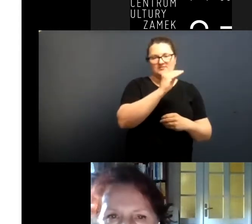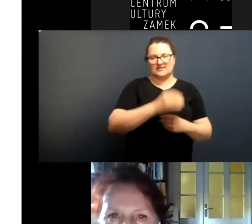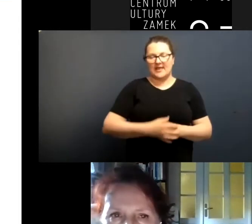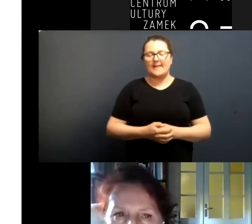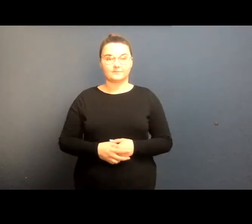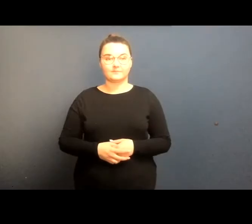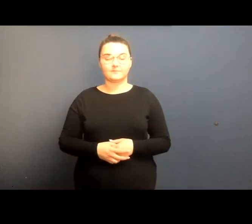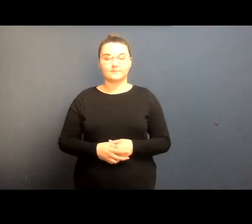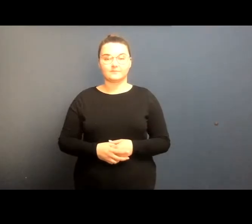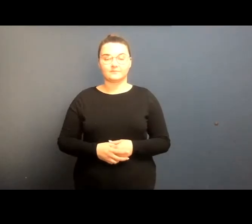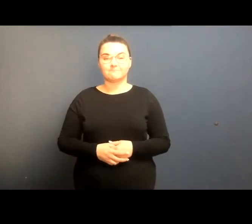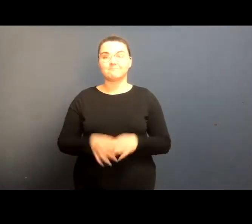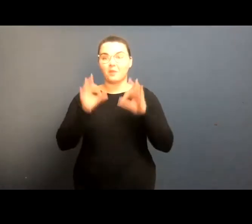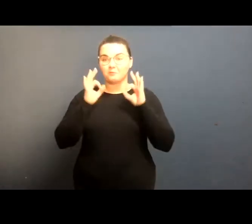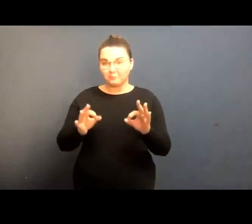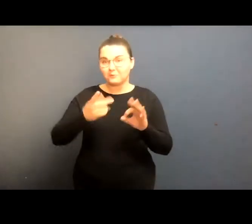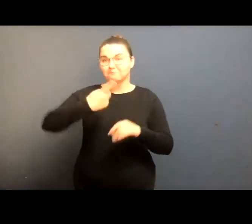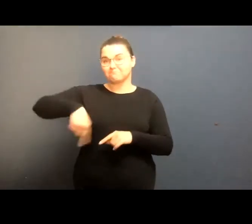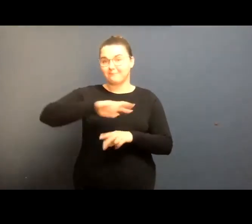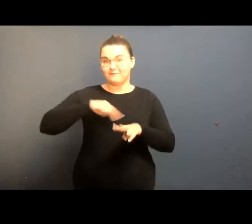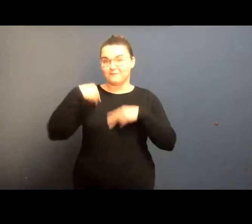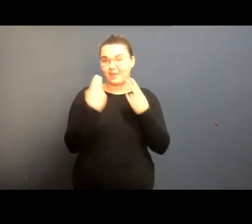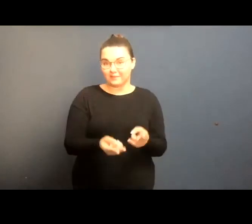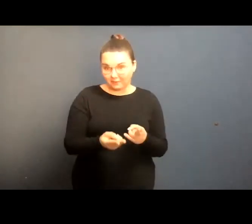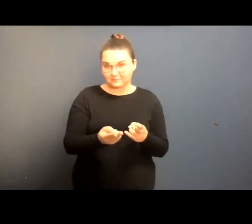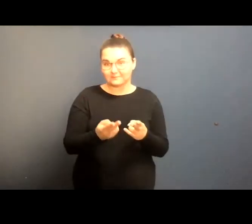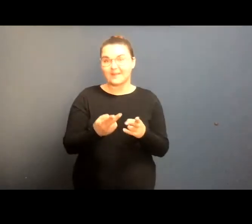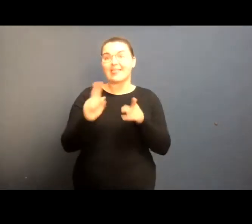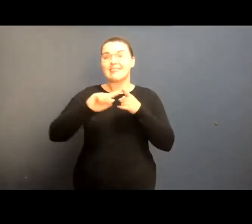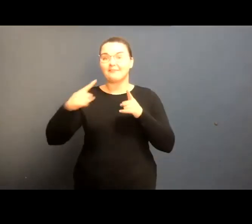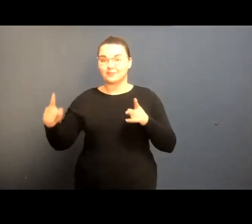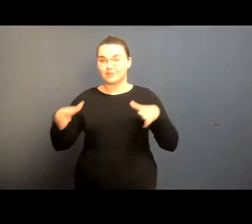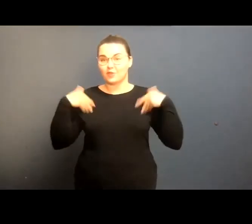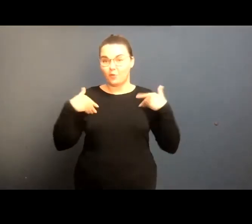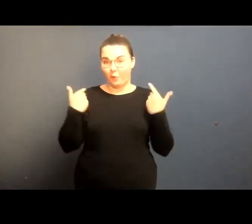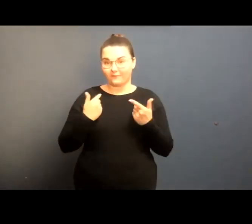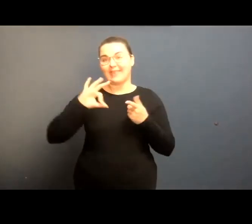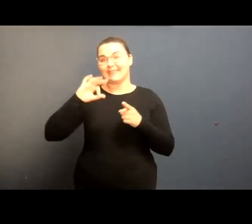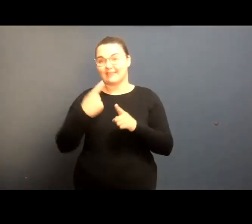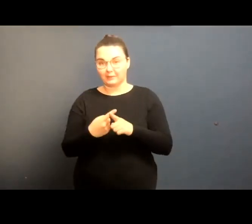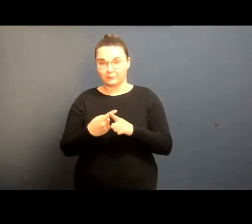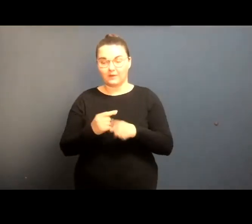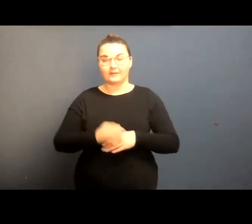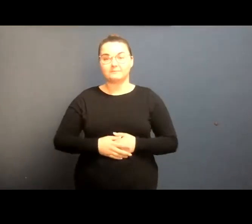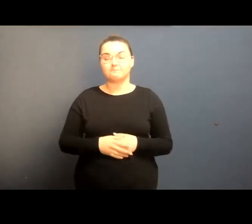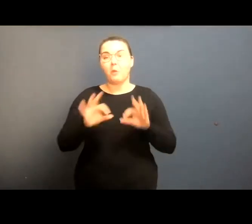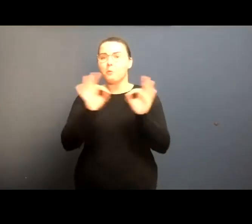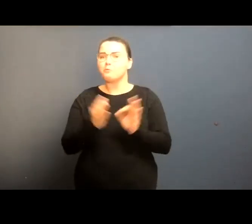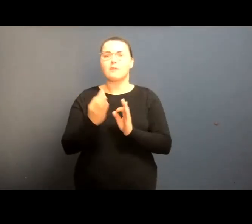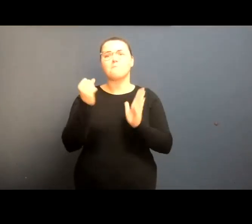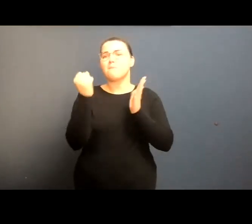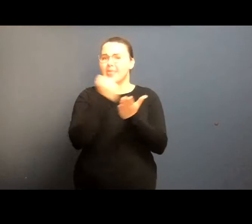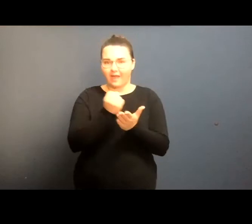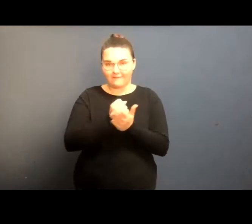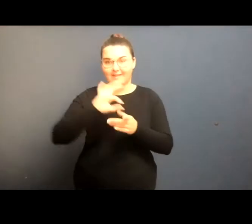Stanami. Dobrze, czyli wracamy do definicji zdrowia seksualnego. Oczywiście konwencja praw seksualnych, deklaracja